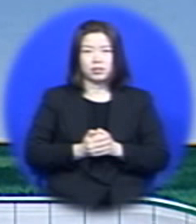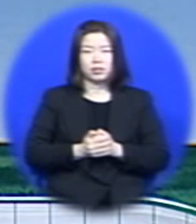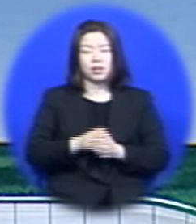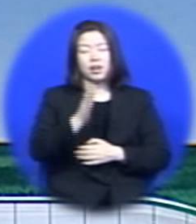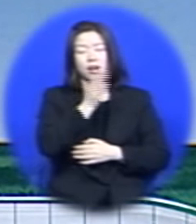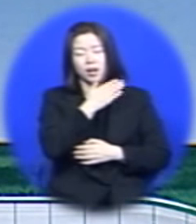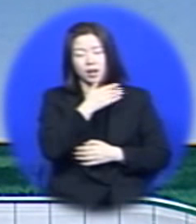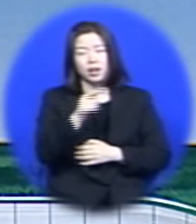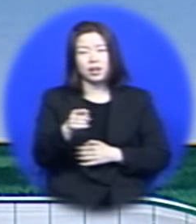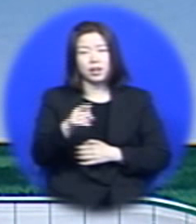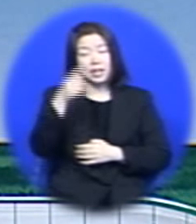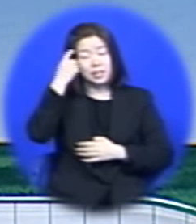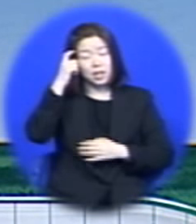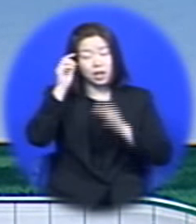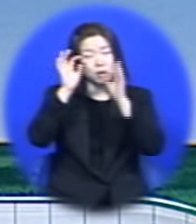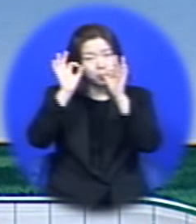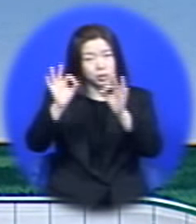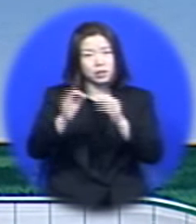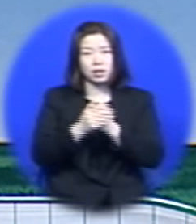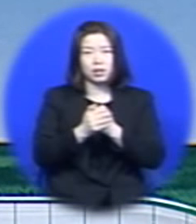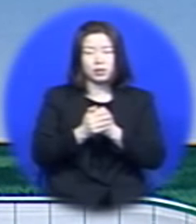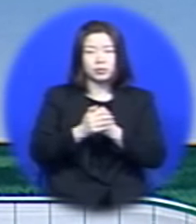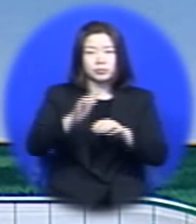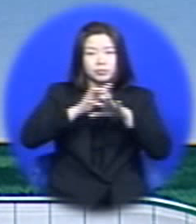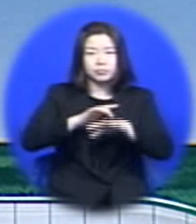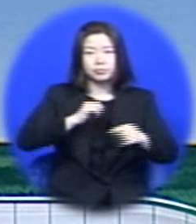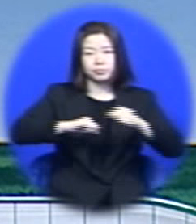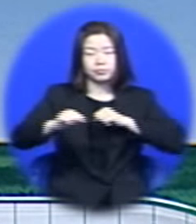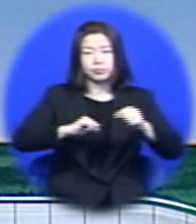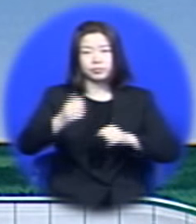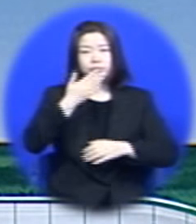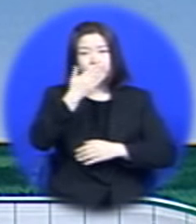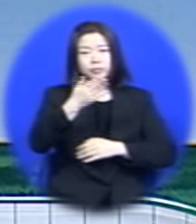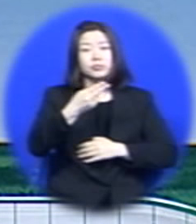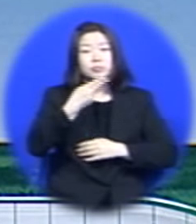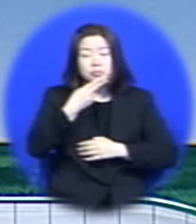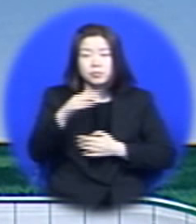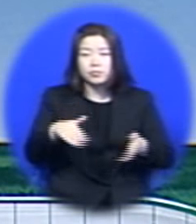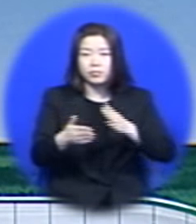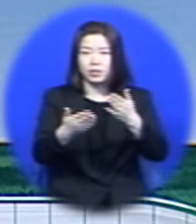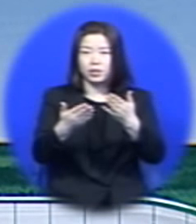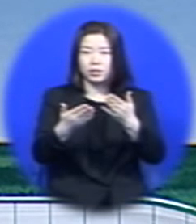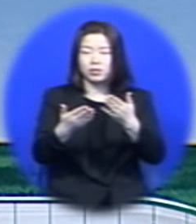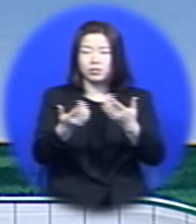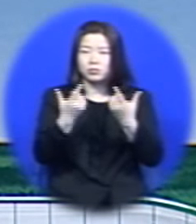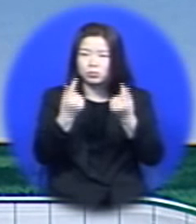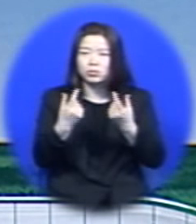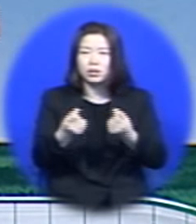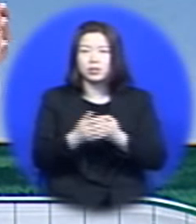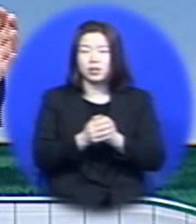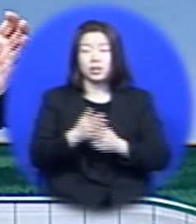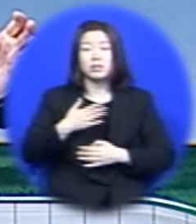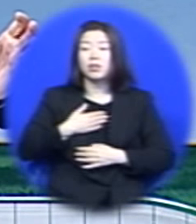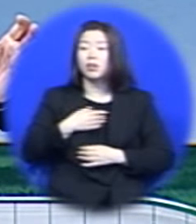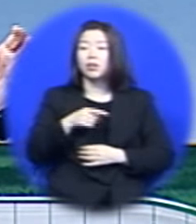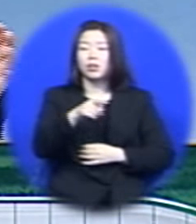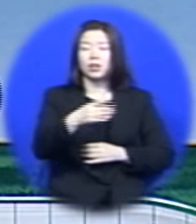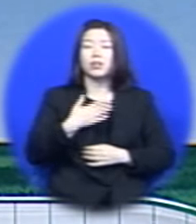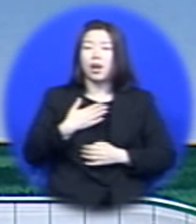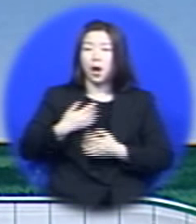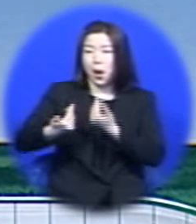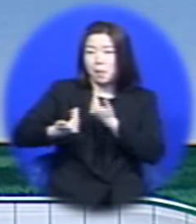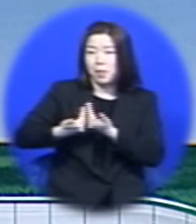아, 생각해 보니까 마귀가 역사할 수 없는 길은 뻔해요. 제가 그냥 저를